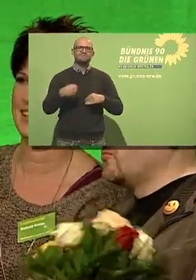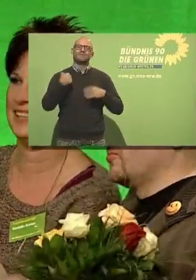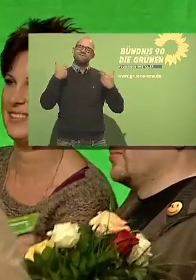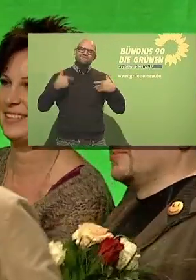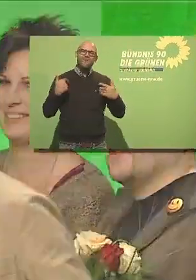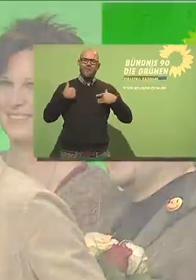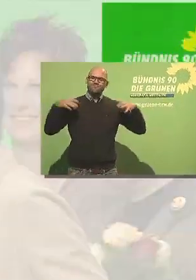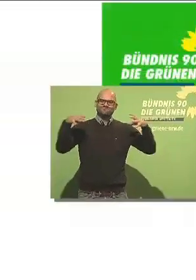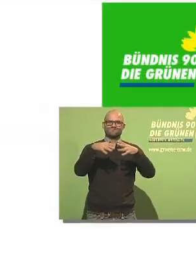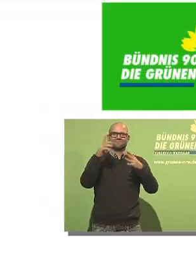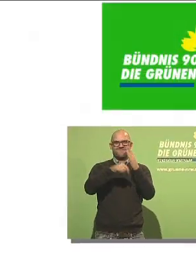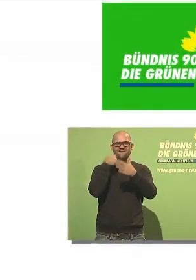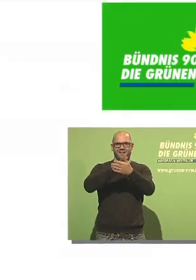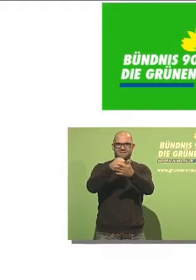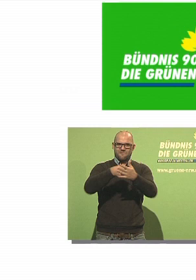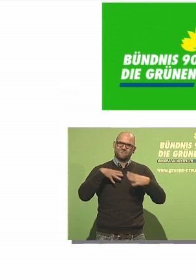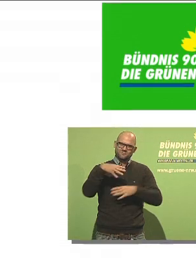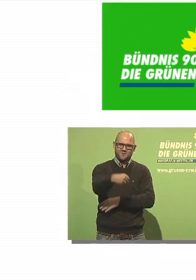euch.